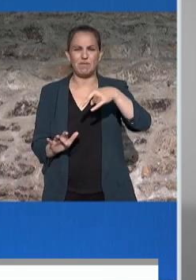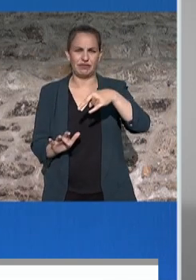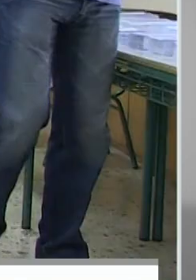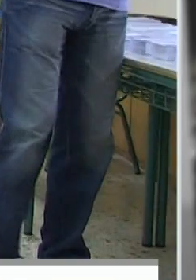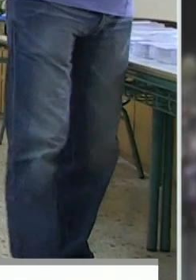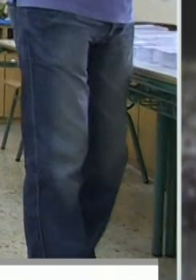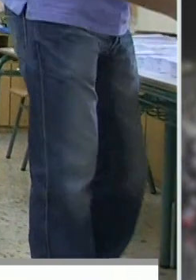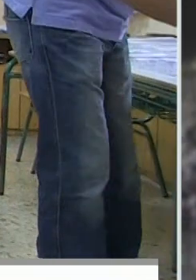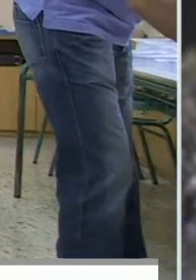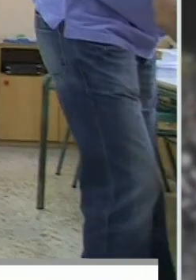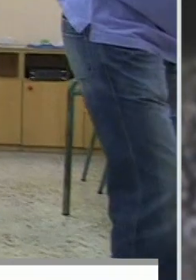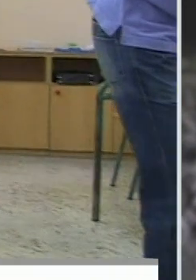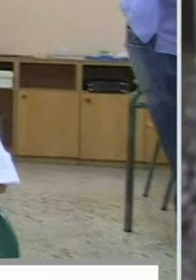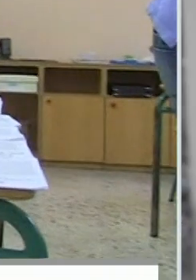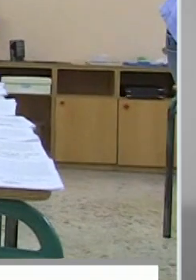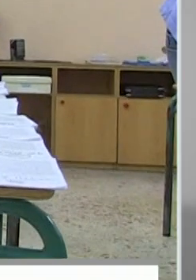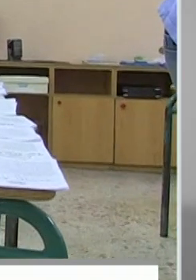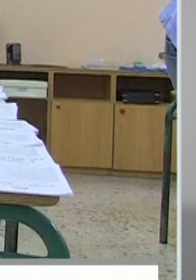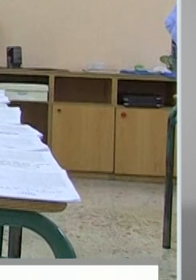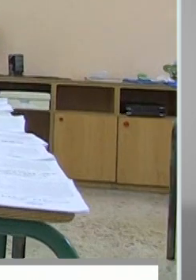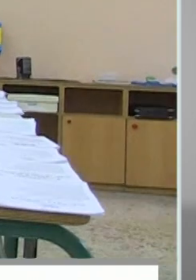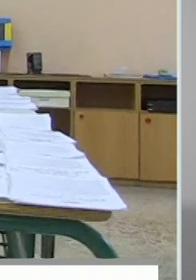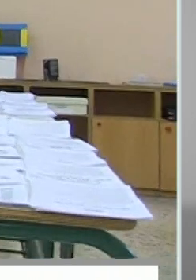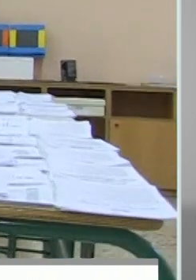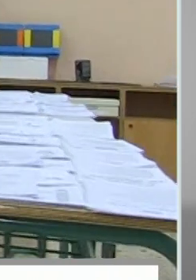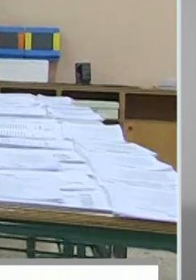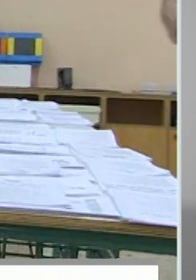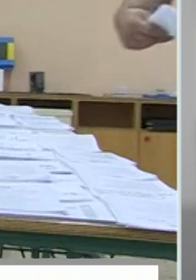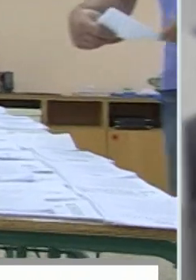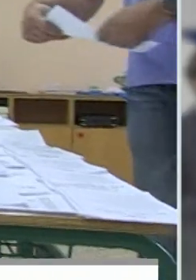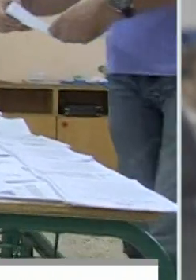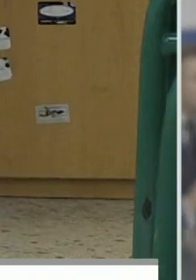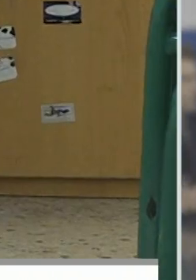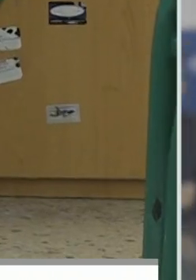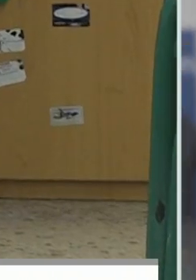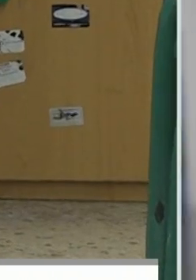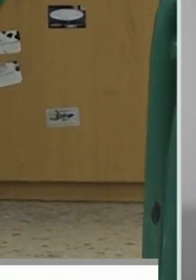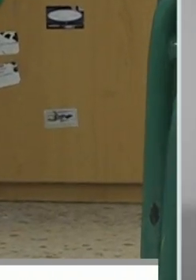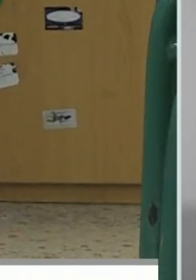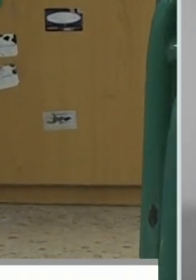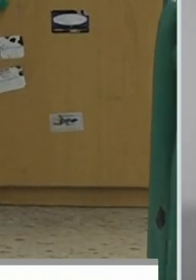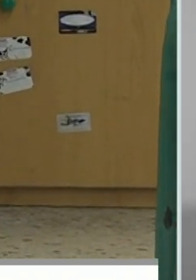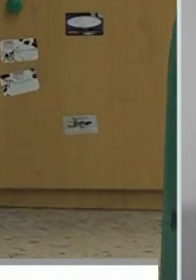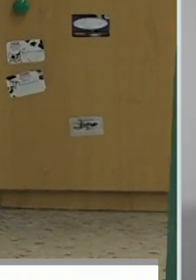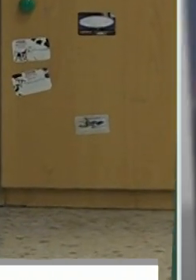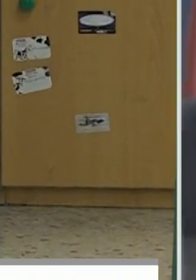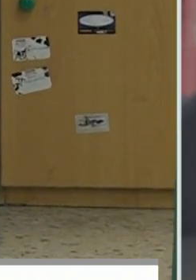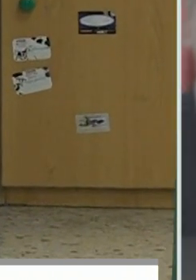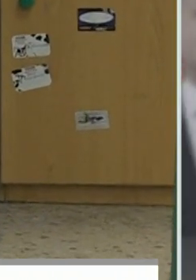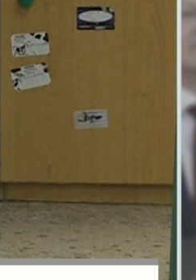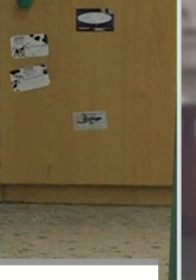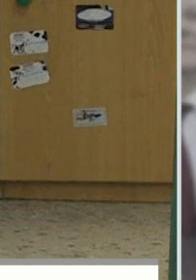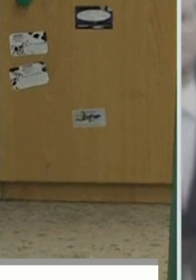συντηρείται μια συζήτηση για κυβέρνηση συνεργασίας μετά την εκλογική αναμέτρηση. Και από την άλλη, ο Τσίπρας βέβαια κρατάει ανοιχτή την πόρτα, την πρόταση